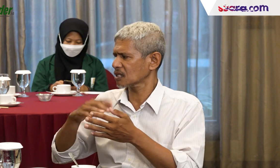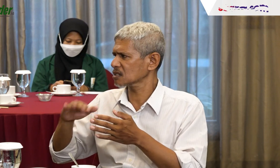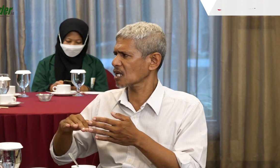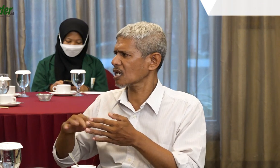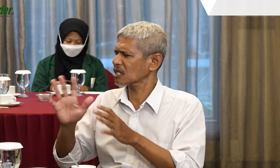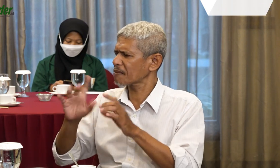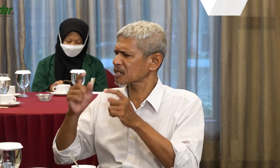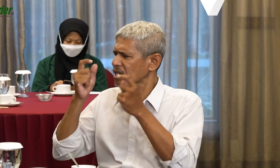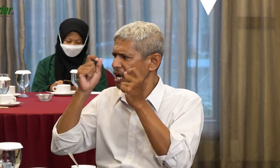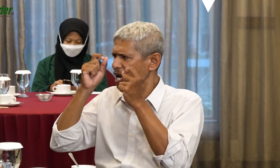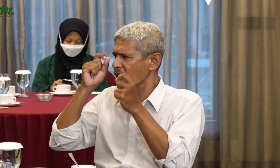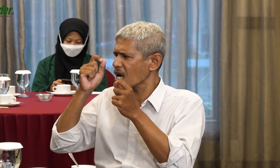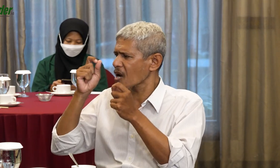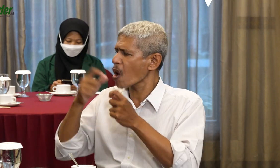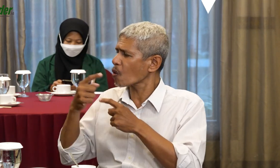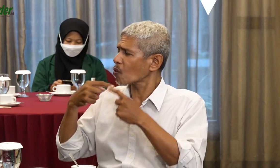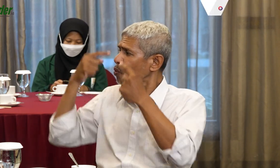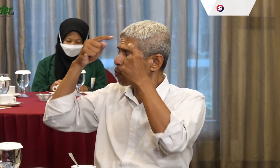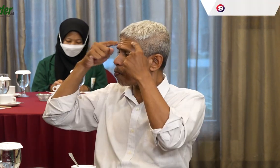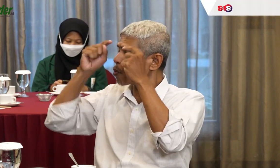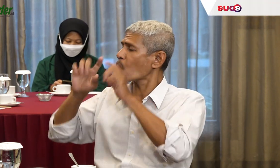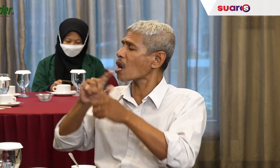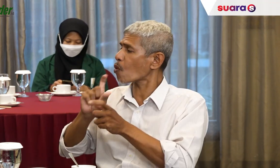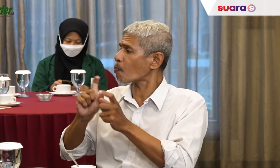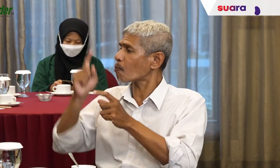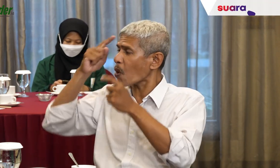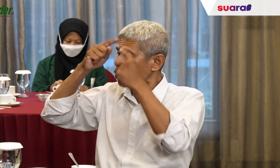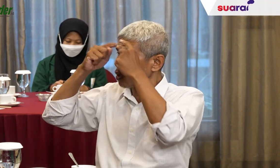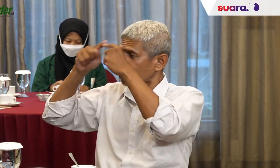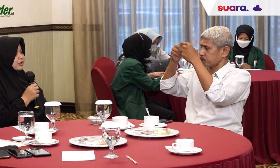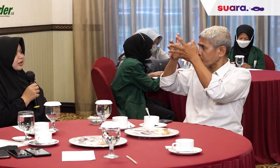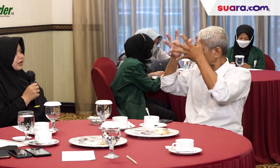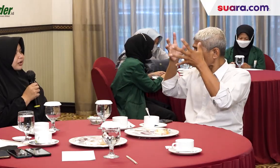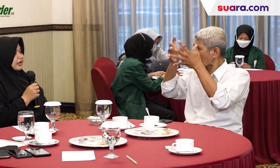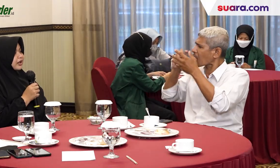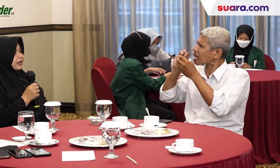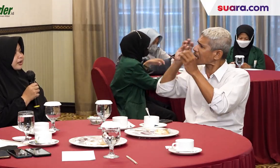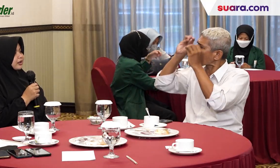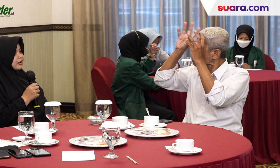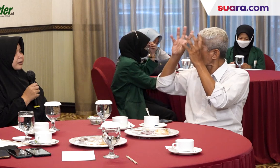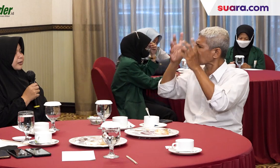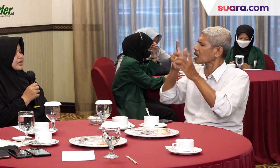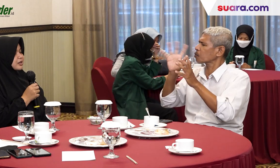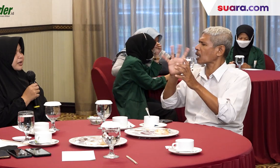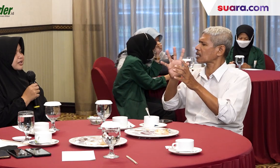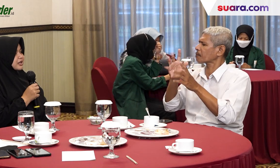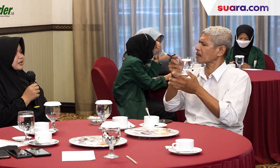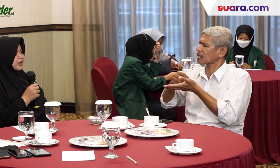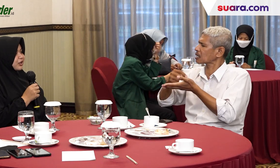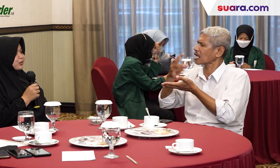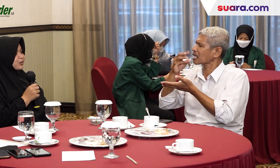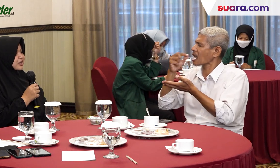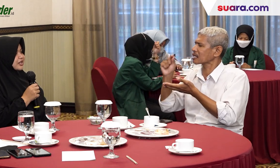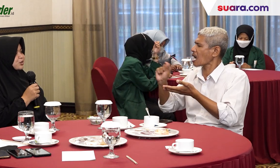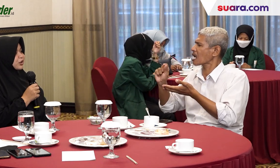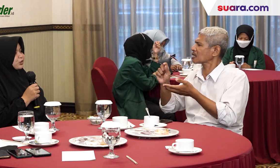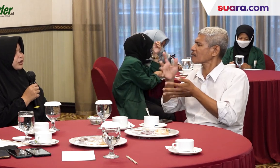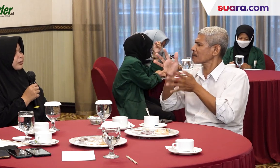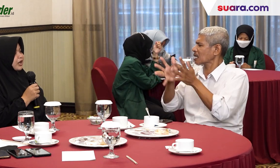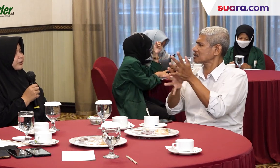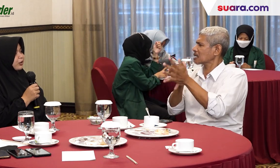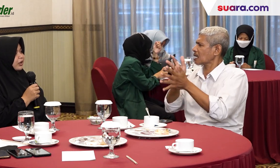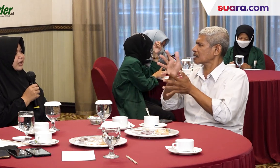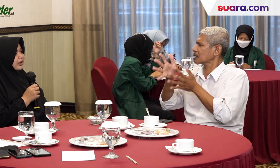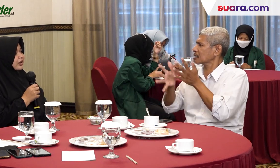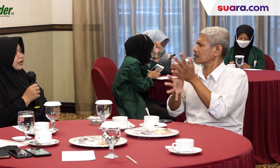jangan dengan bahasa tingkat tinggi atau bahasa yang terlalu sulit terlalu akademis karena bahasa-bahasa seperti itu sangat